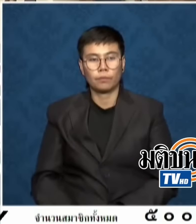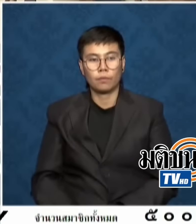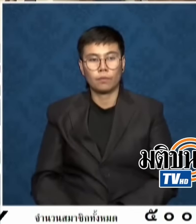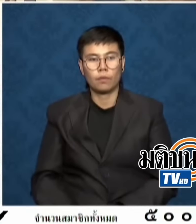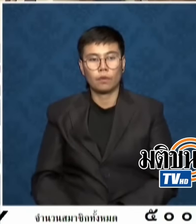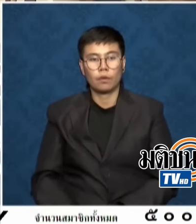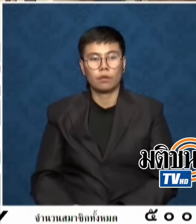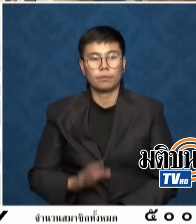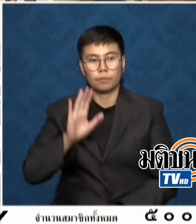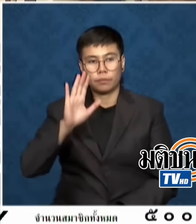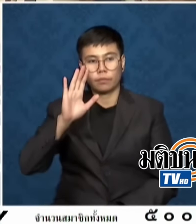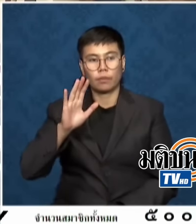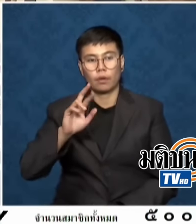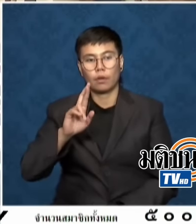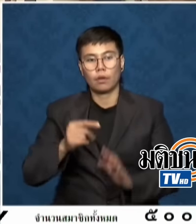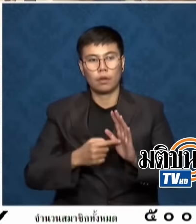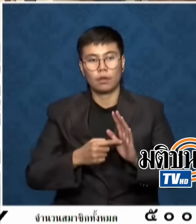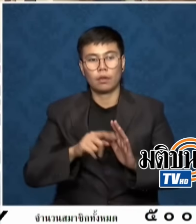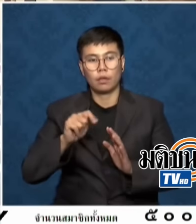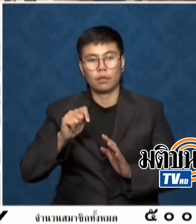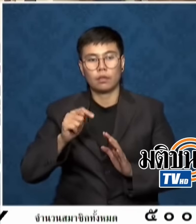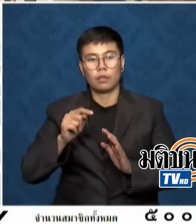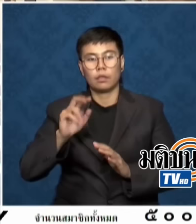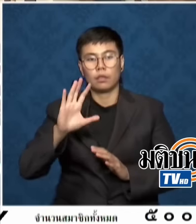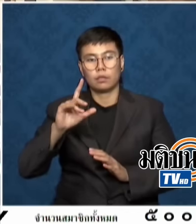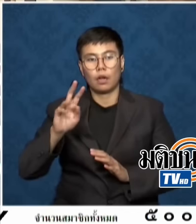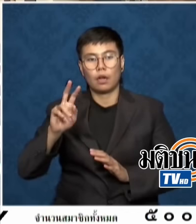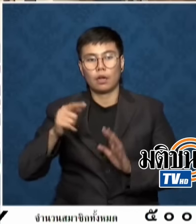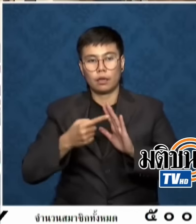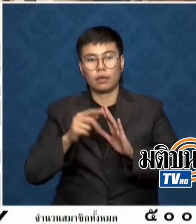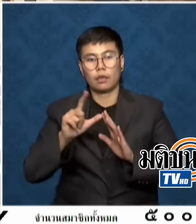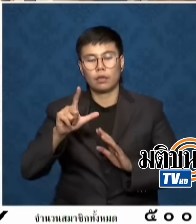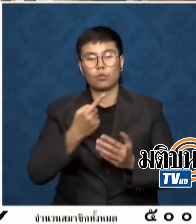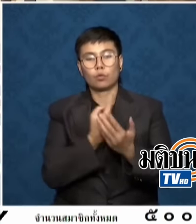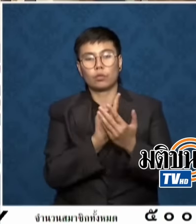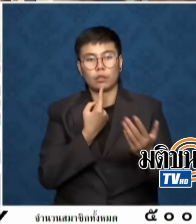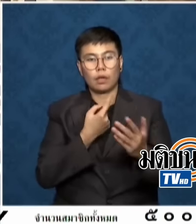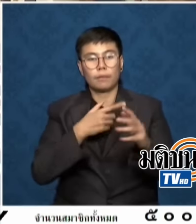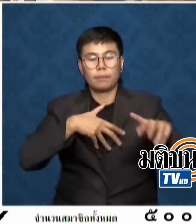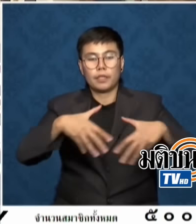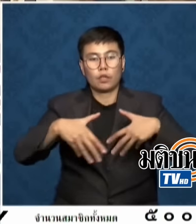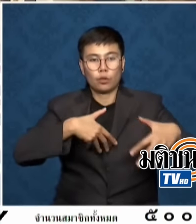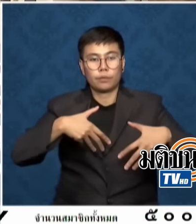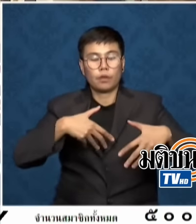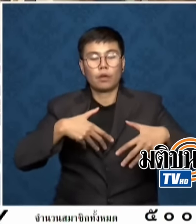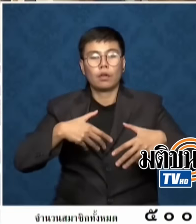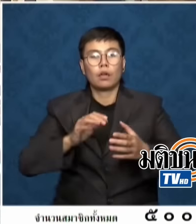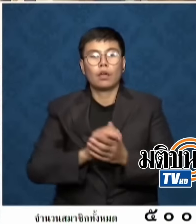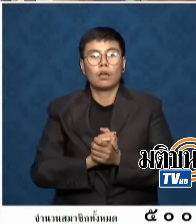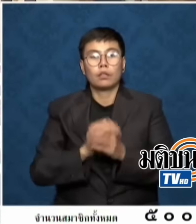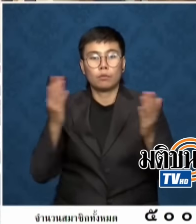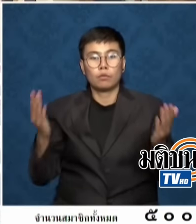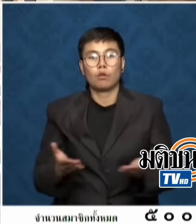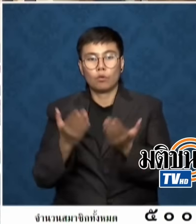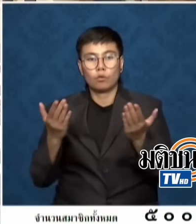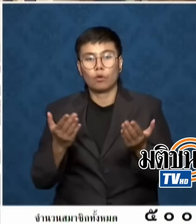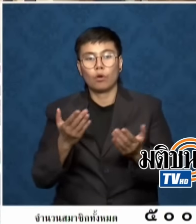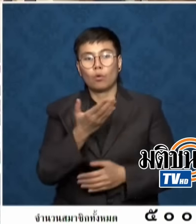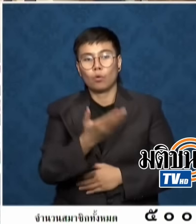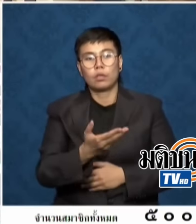ค่ะณชเลบุญญาพิสมภารนะคะตัวแทนภาคประชาชนค่ะขอสนับสนุนคุณนายนานะคะเรื่